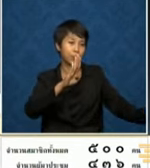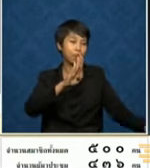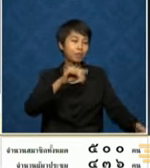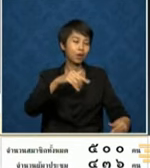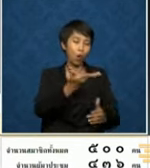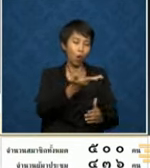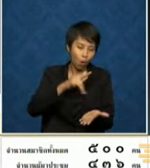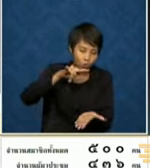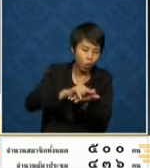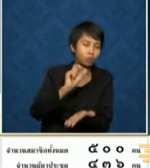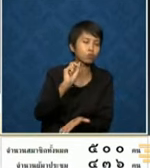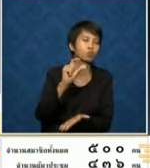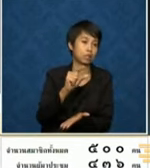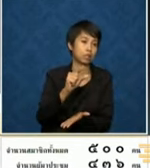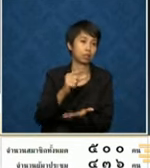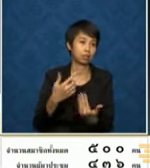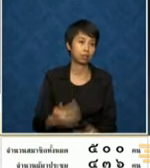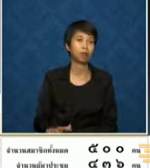ราคม